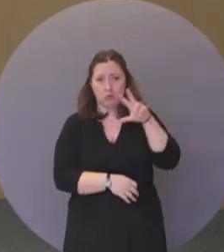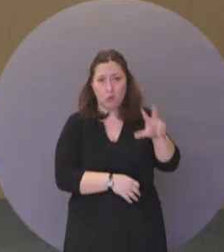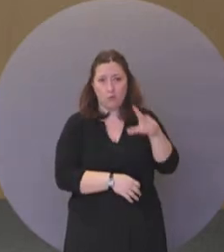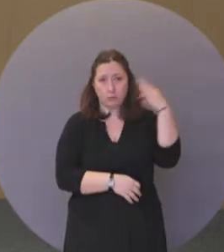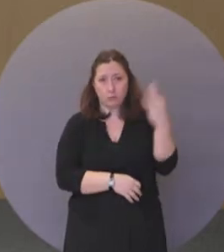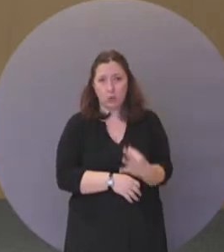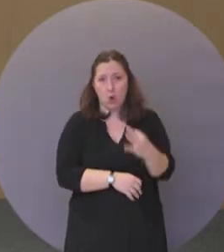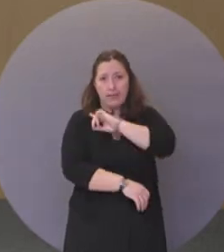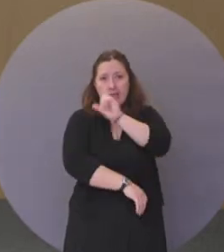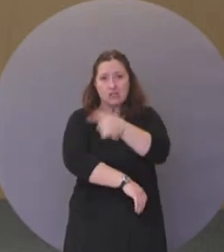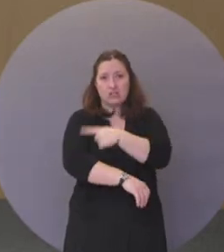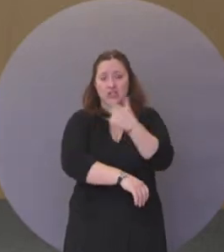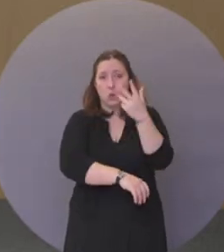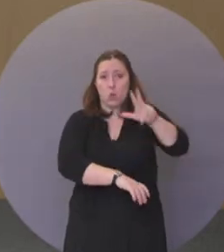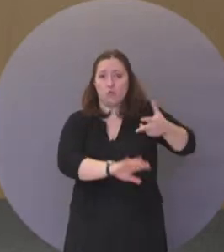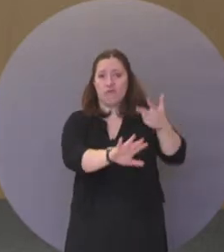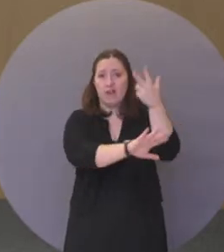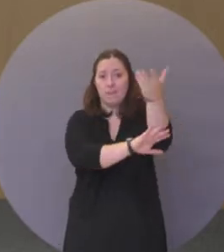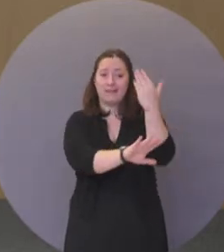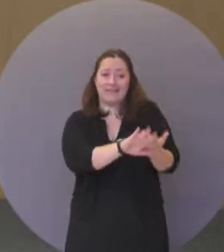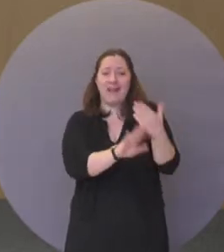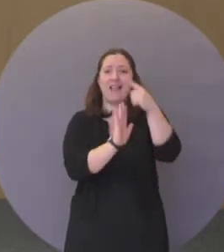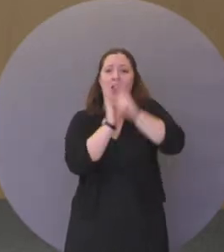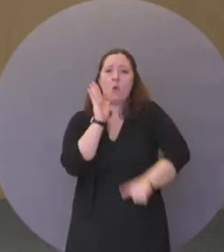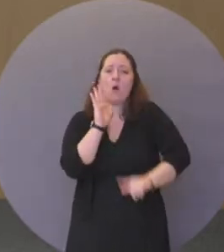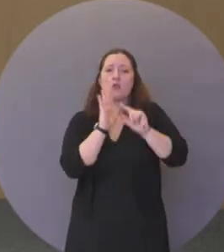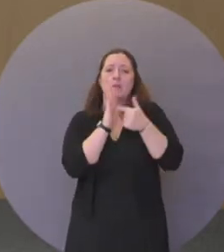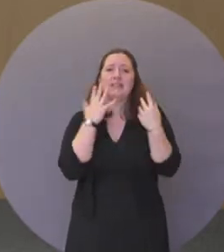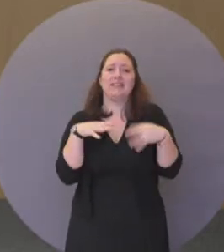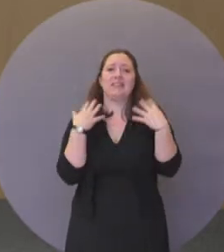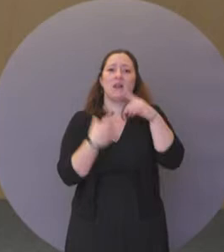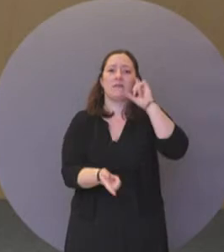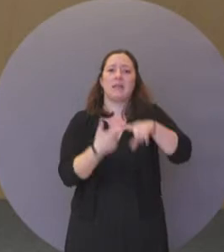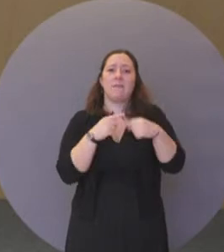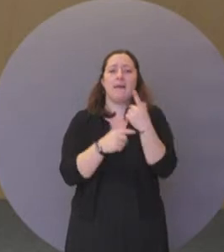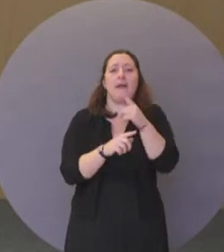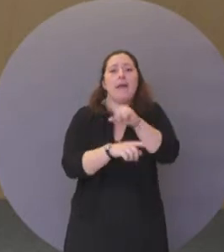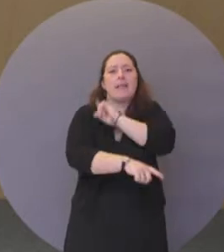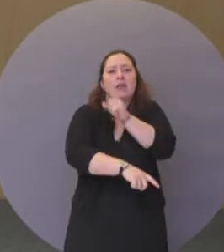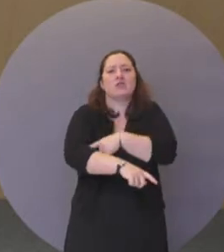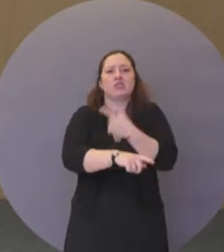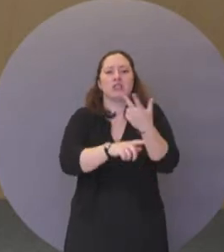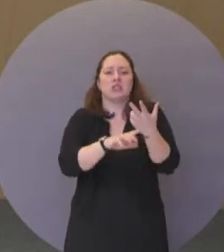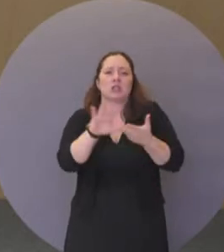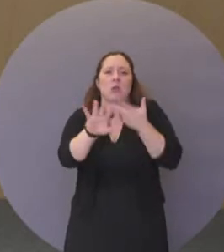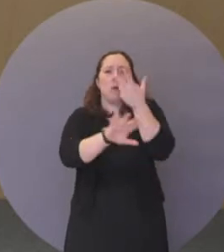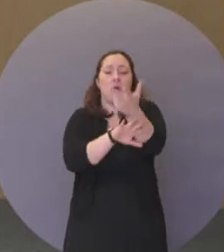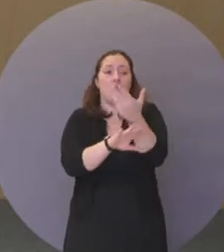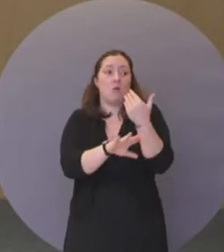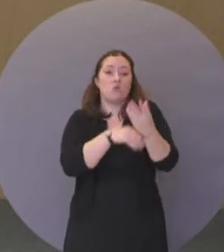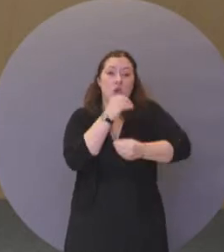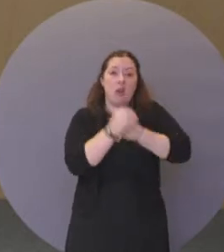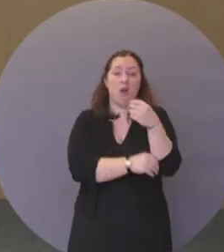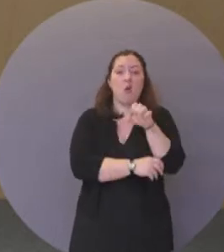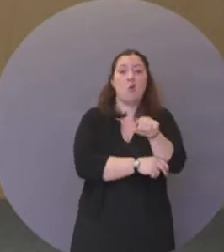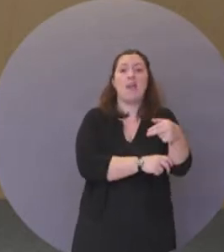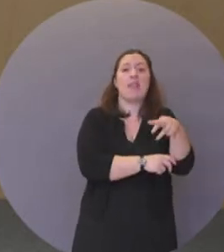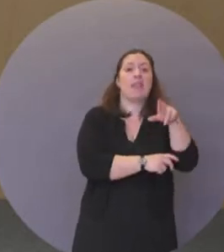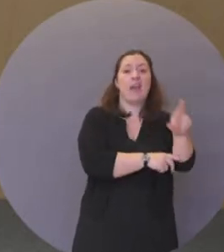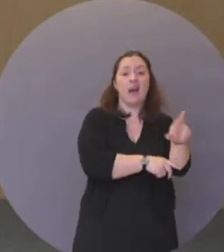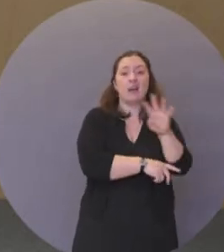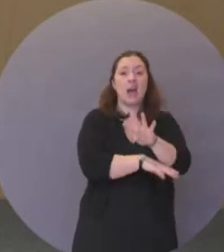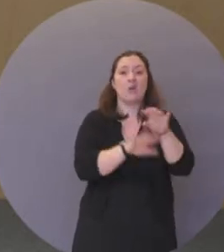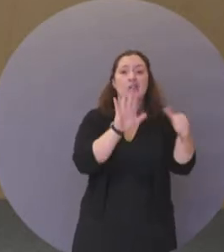fixés par la loi énergie climat de 2019 et encore plus loin de l'objectif des 45% de NR à l'horizon 2030